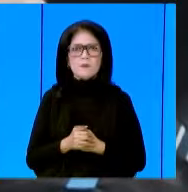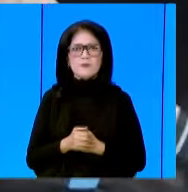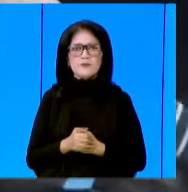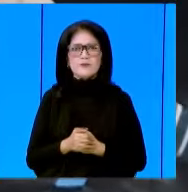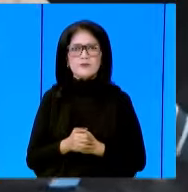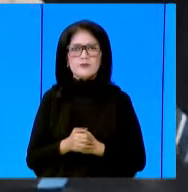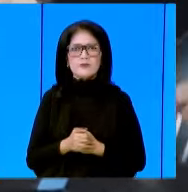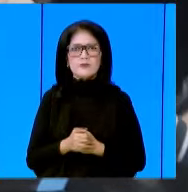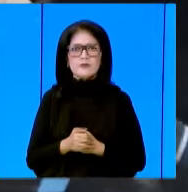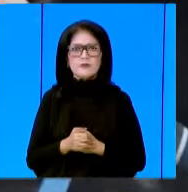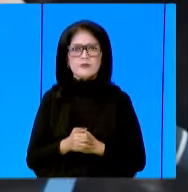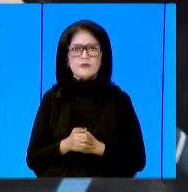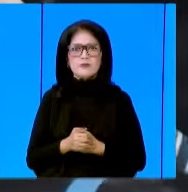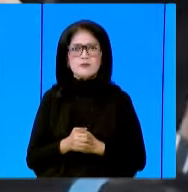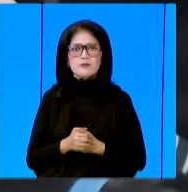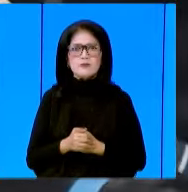2016